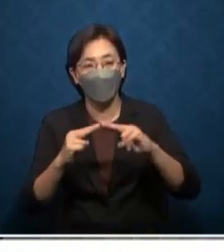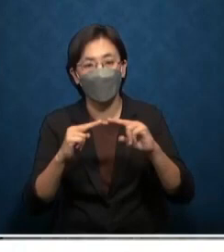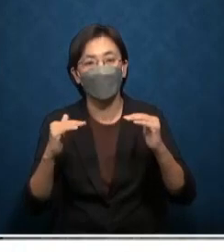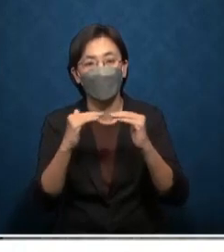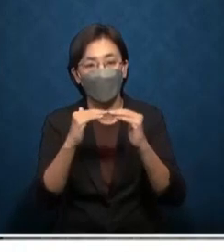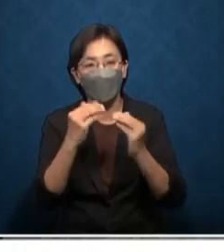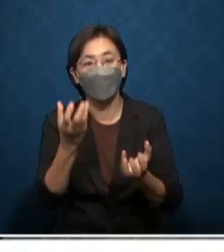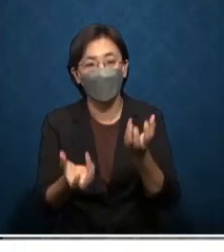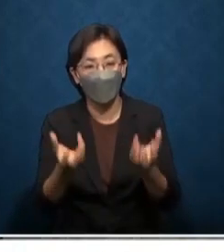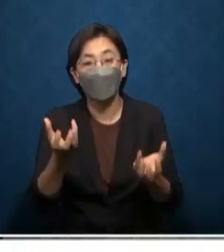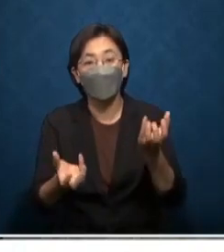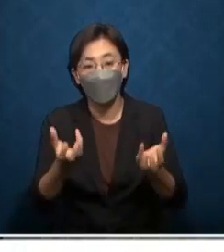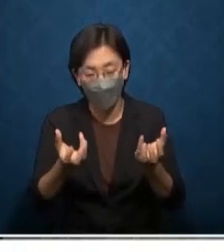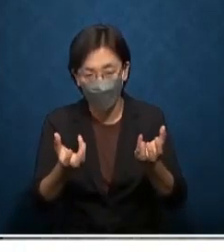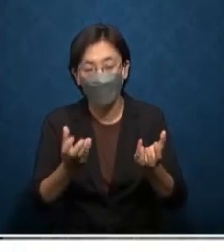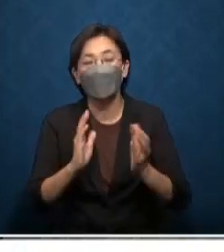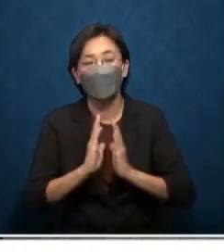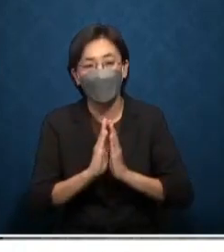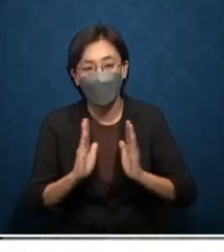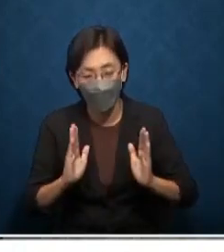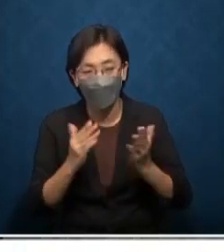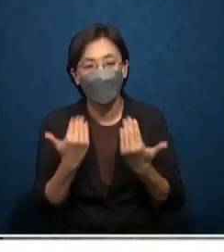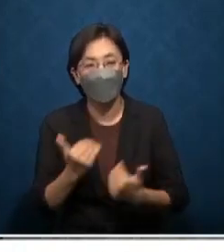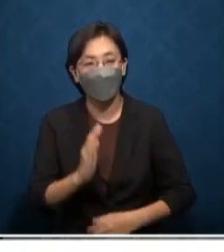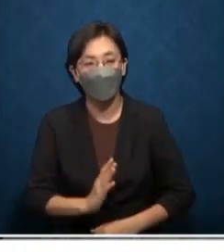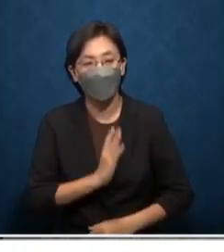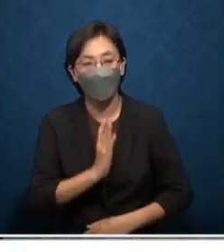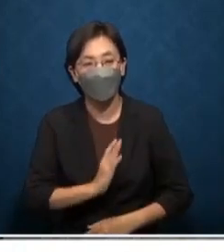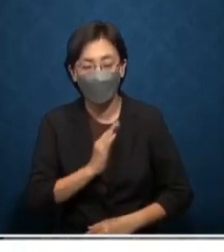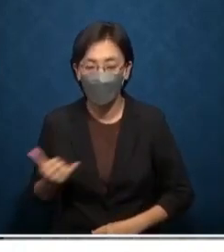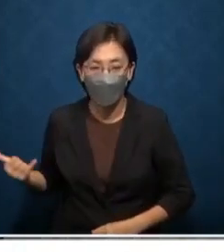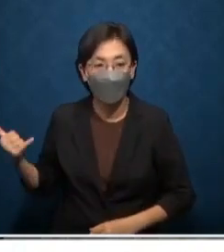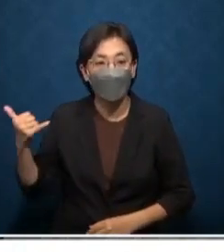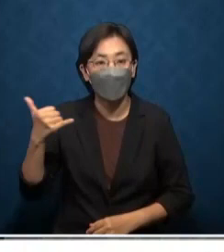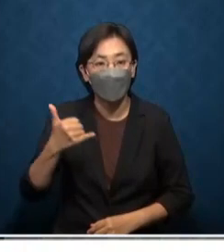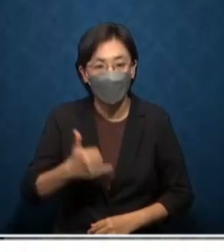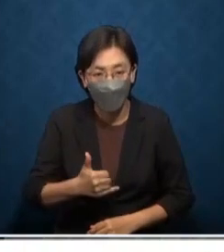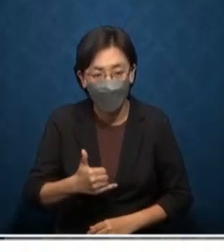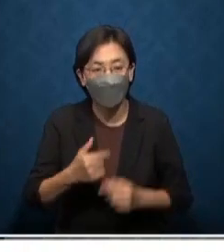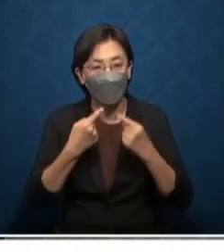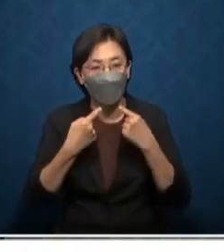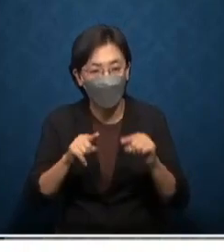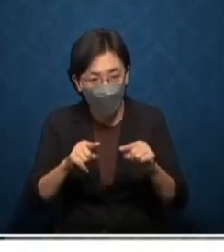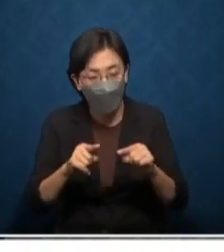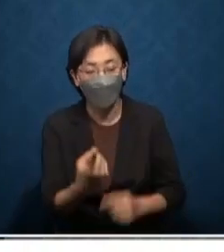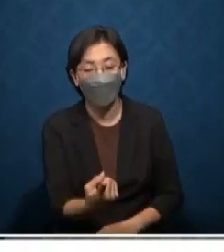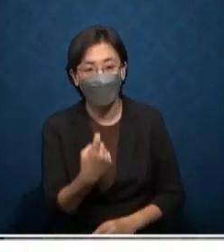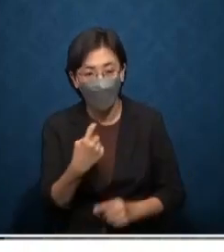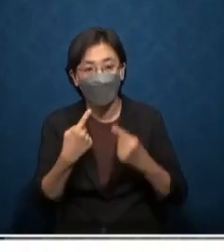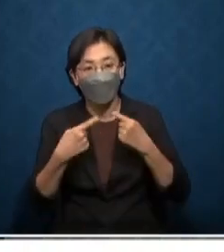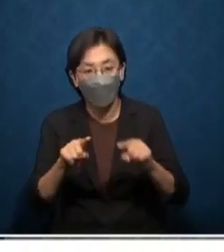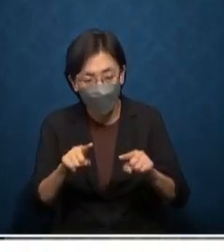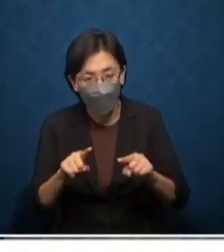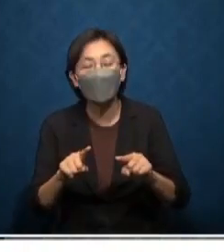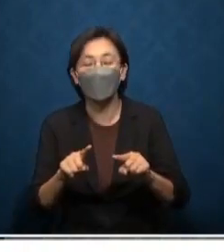ยุติธรรมที่ให้เกียดต่อวุธิสภาในการตอบกระทุด้วยวาจ